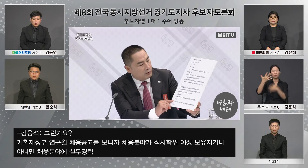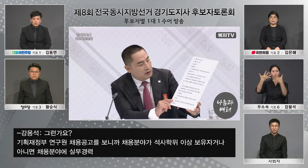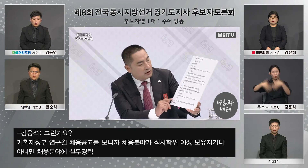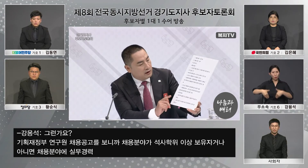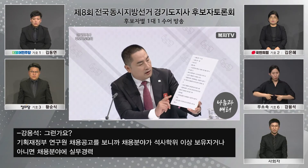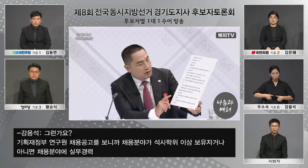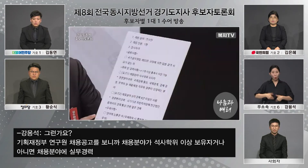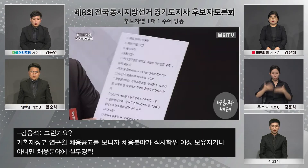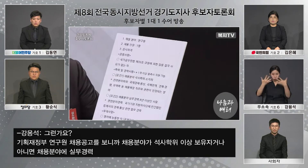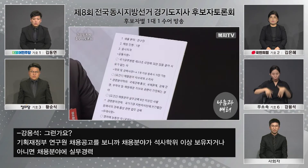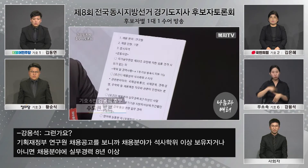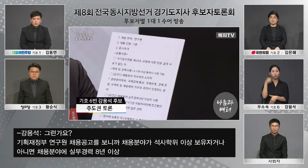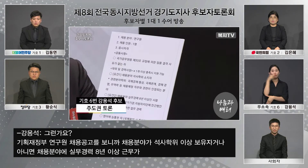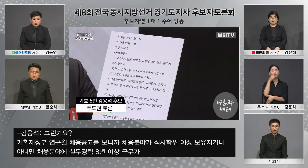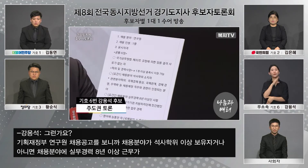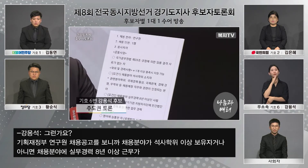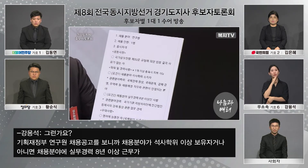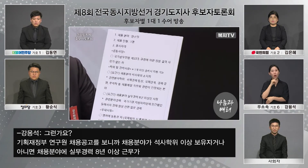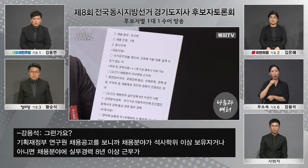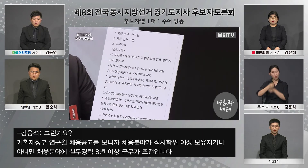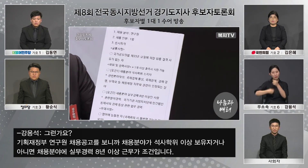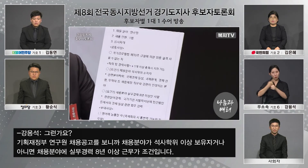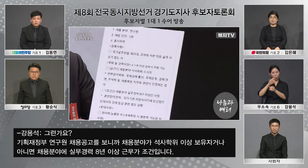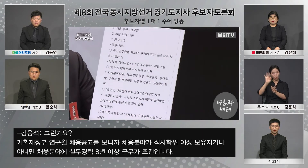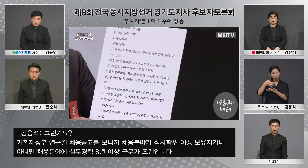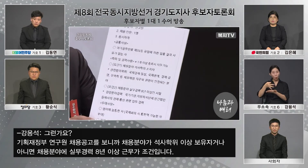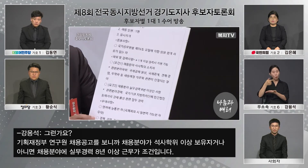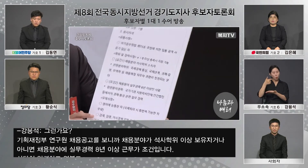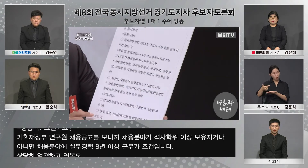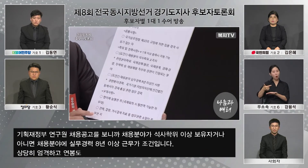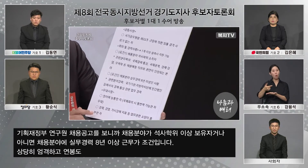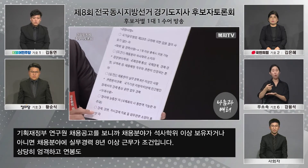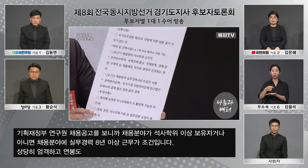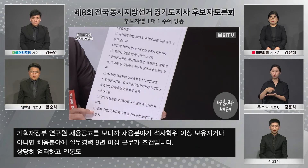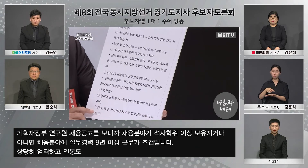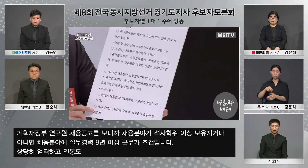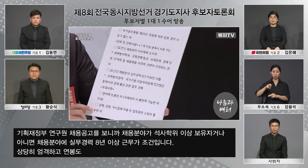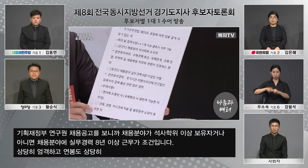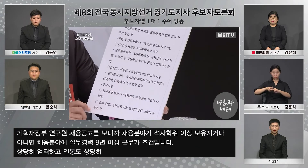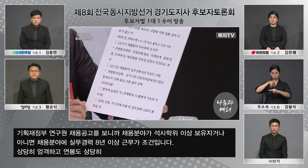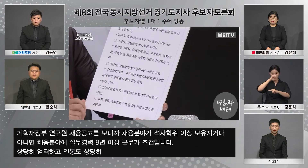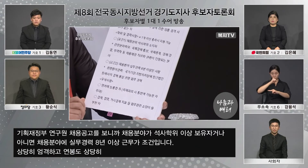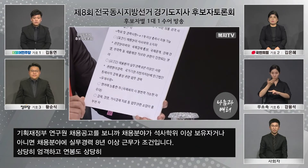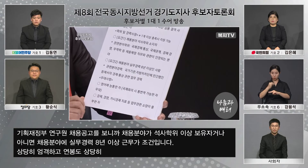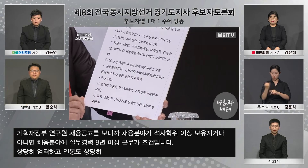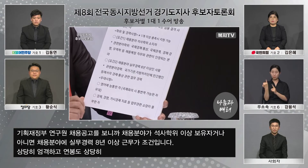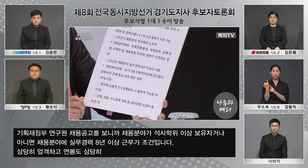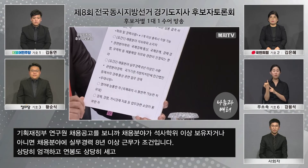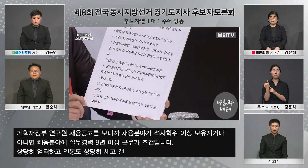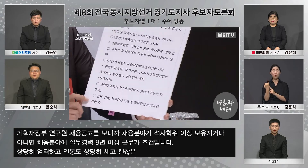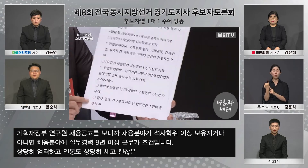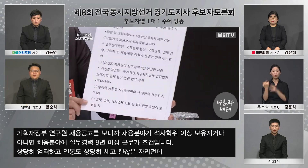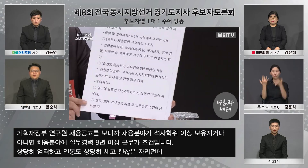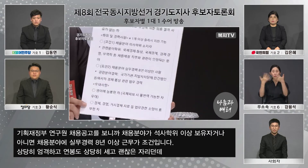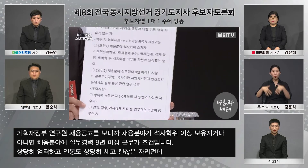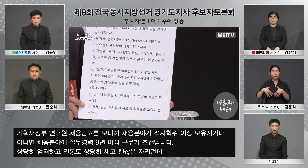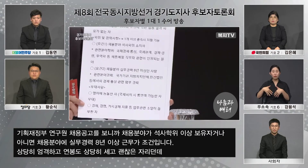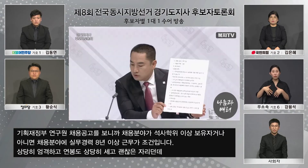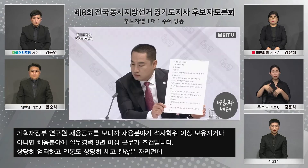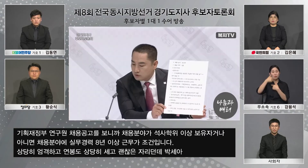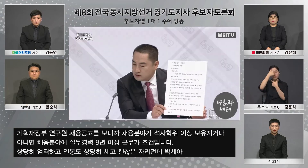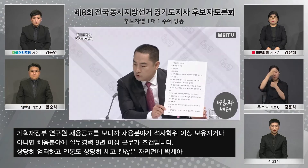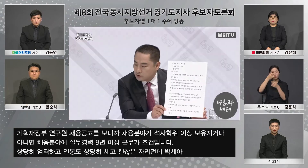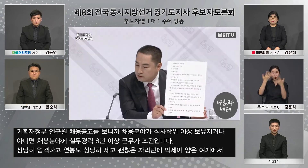상당히 엄격하고 연봉도 상당히 세고 굉장히 괜찮은 자리던데 이 박세아 양은 여기서 어떤 조건에 해당이